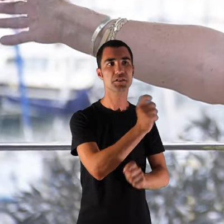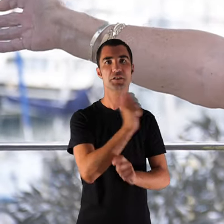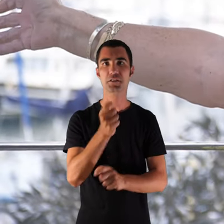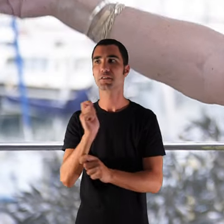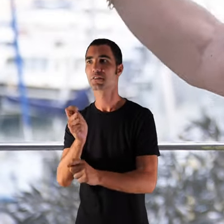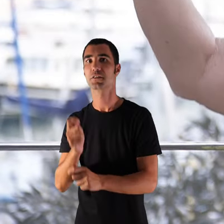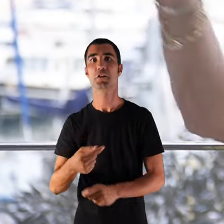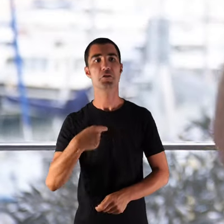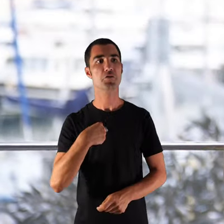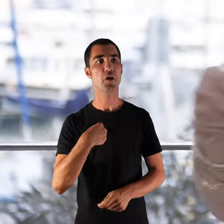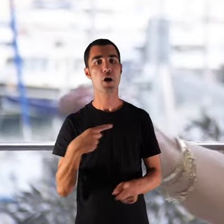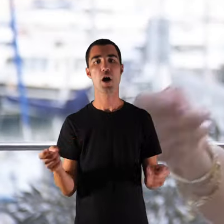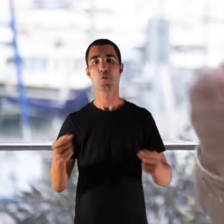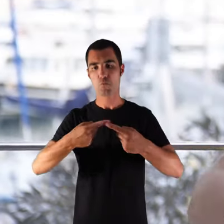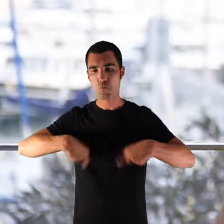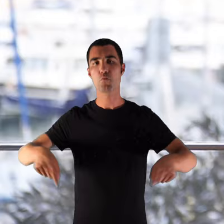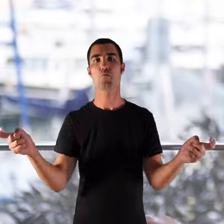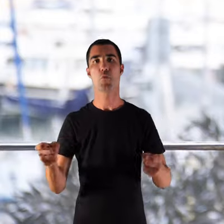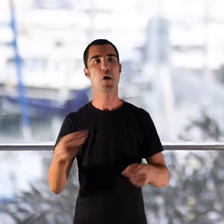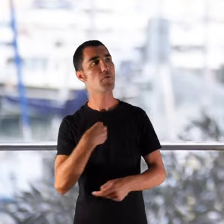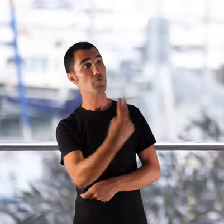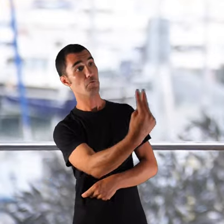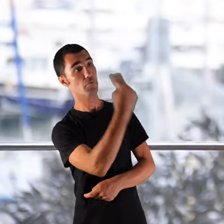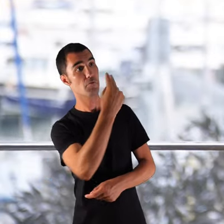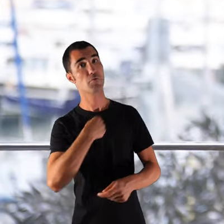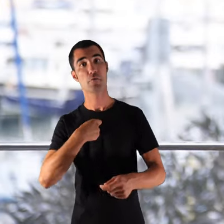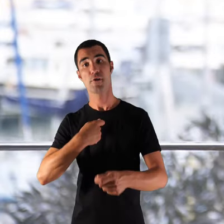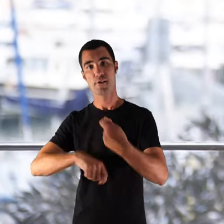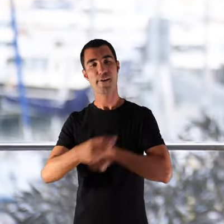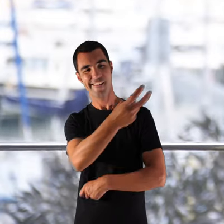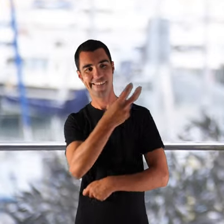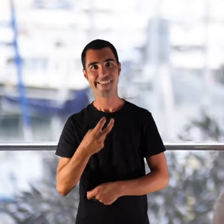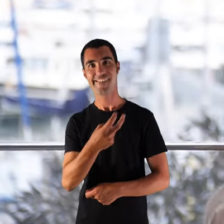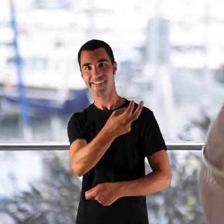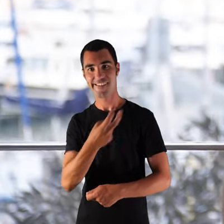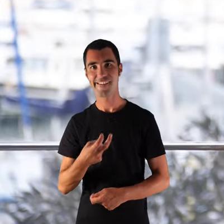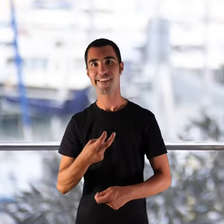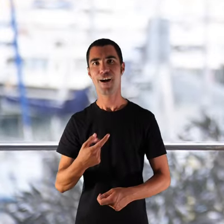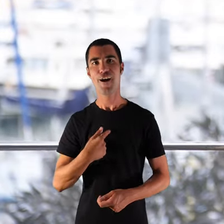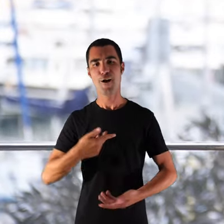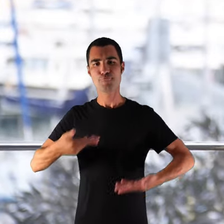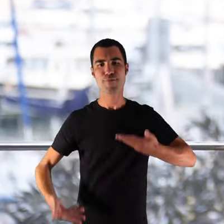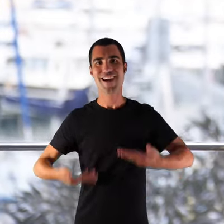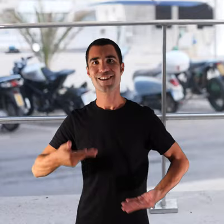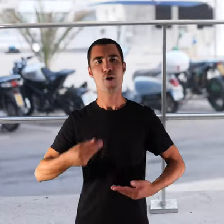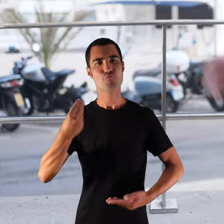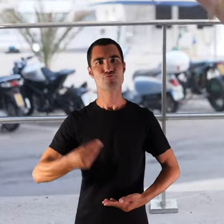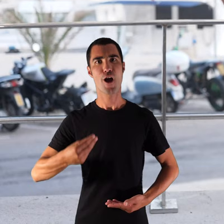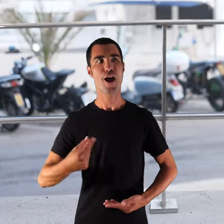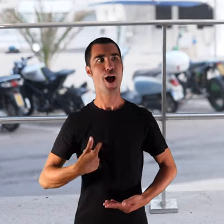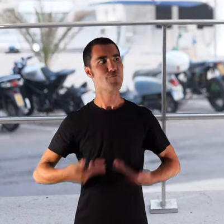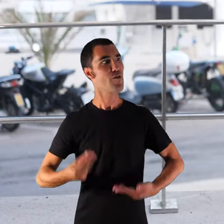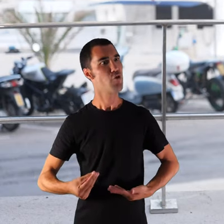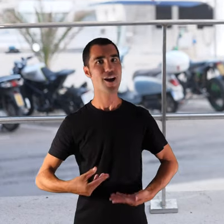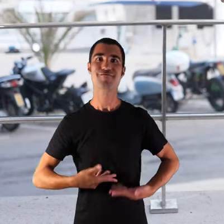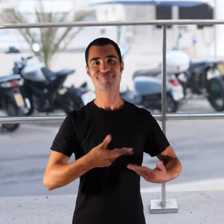Montermoll a comprar, doncs ell quan me veia sempre venia, me pesava ell i me feia bon pes. I jo ben contenta que estava. Ells